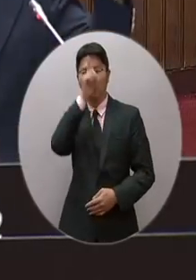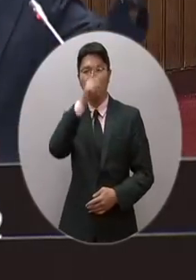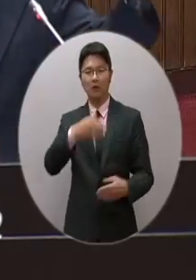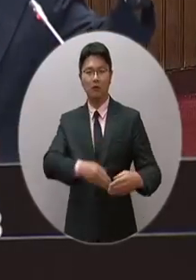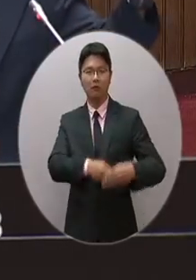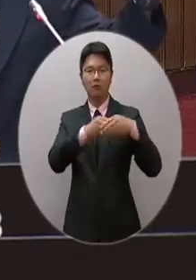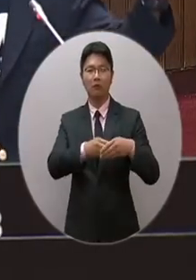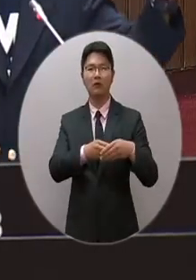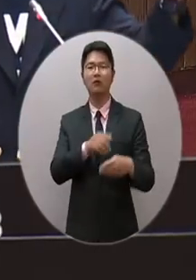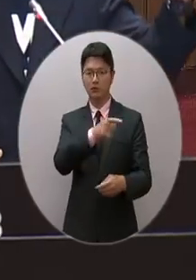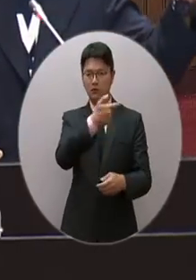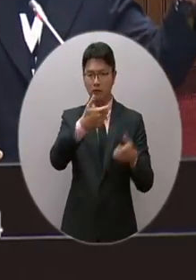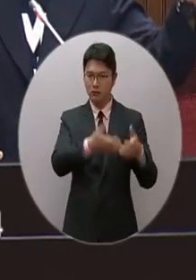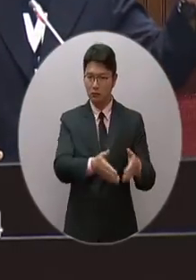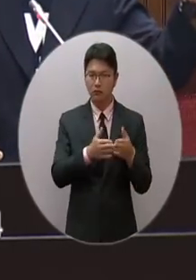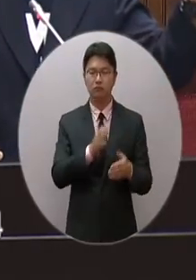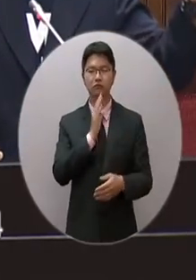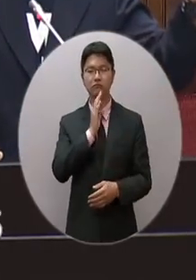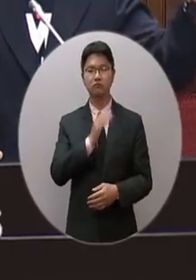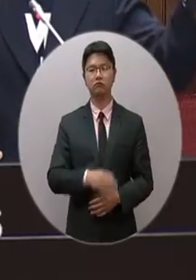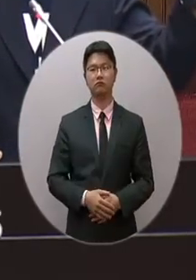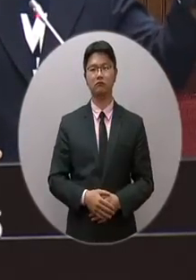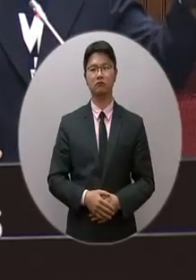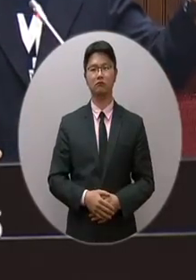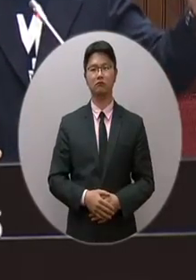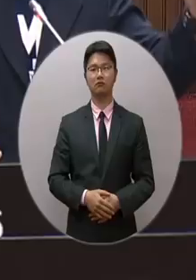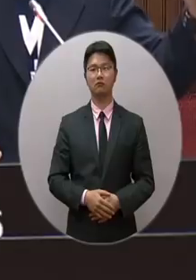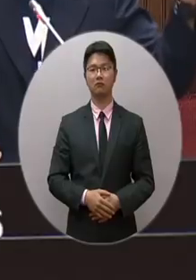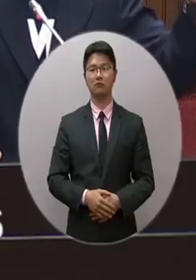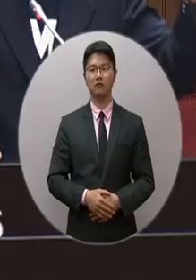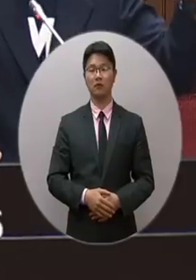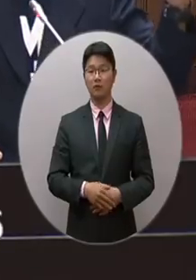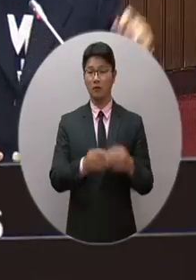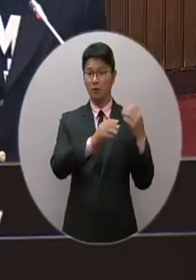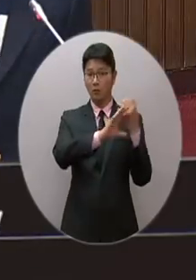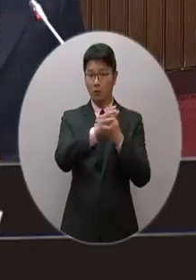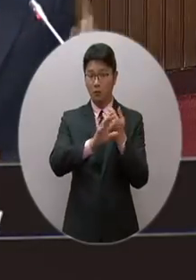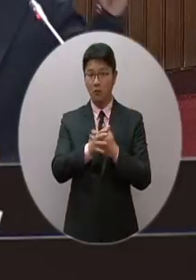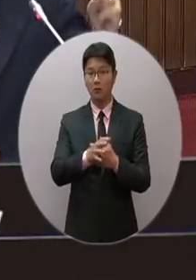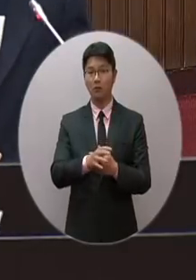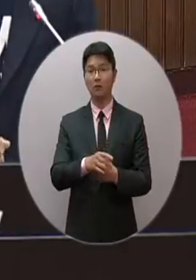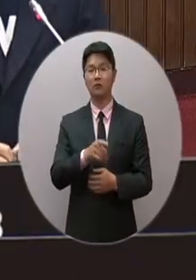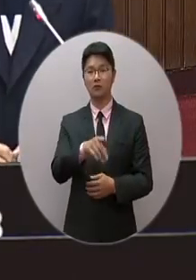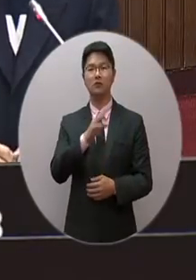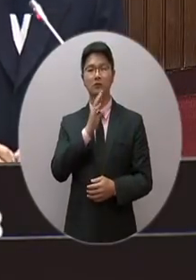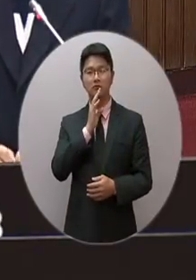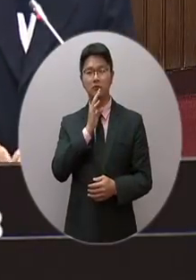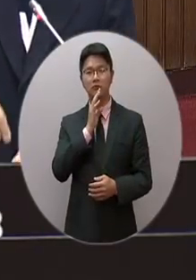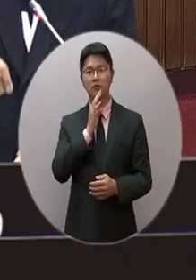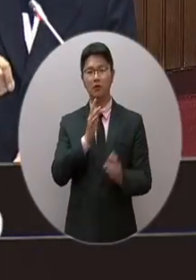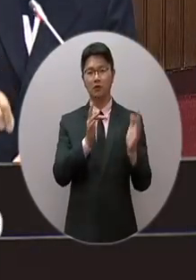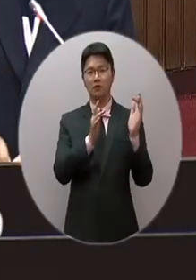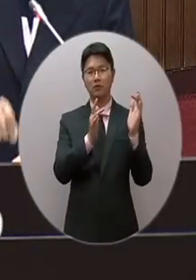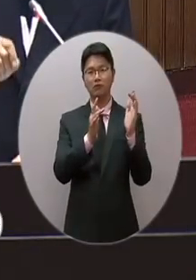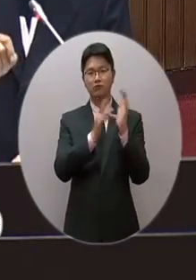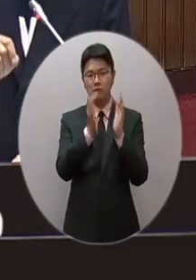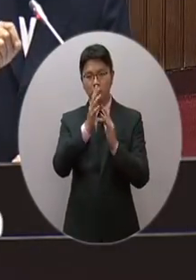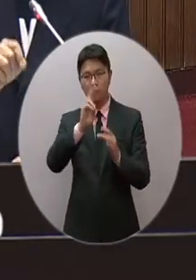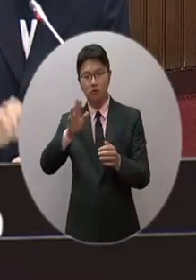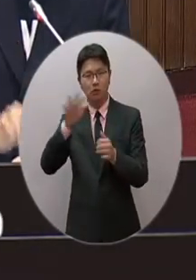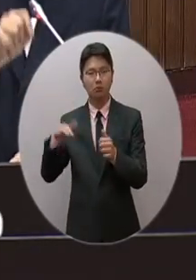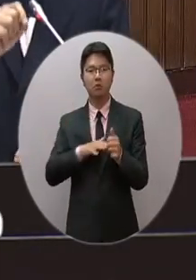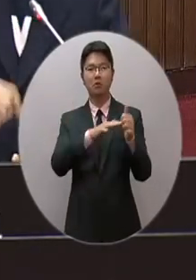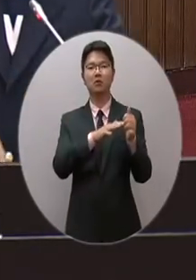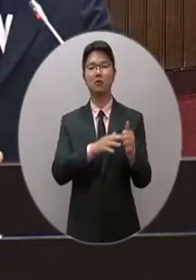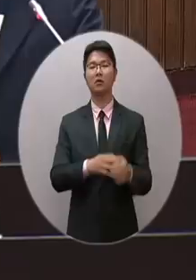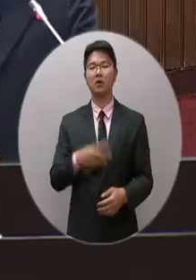这第一个非常重要。因为西方国家很多是宗教立国。第二个，天主教